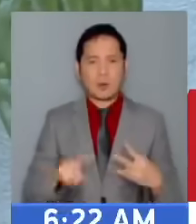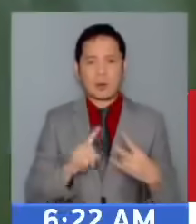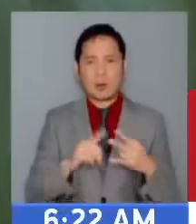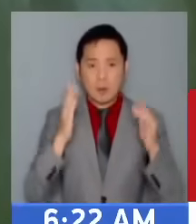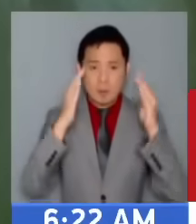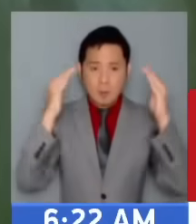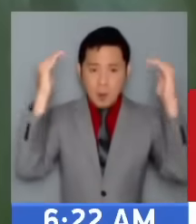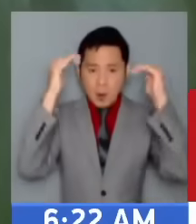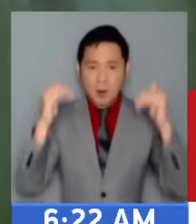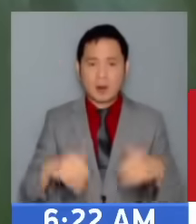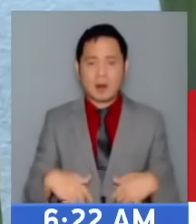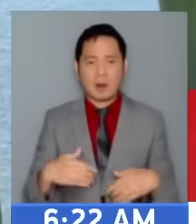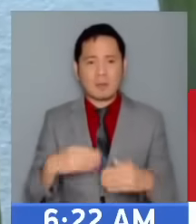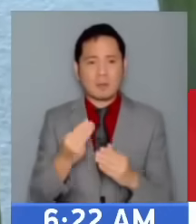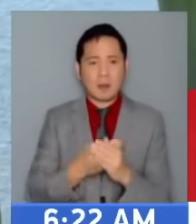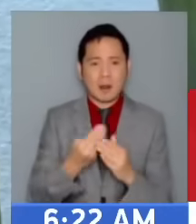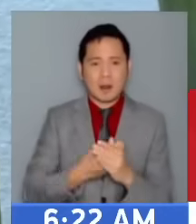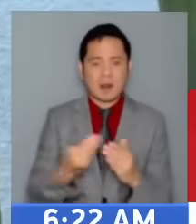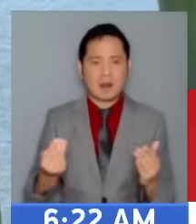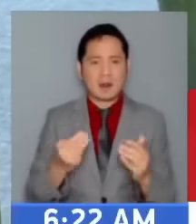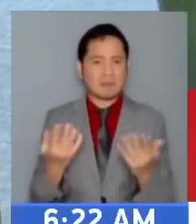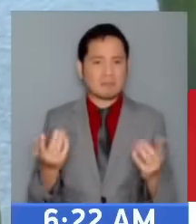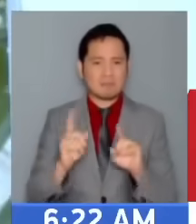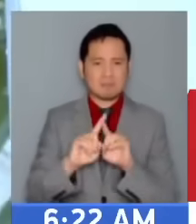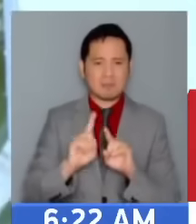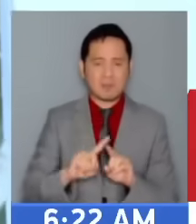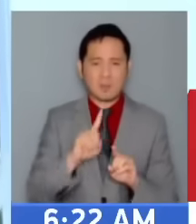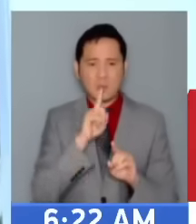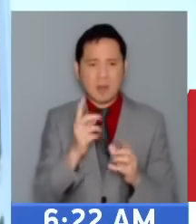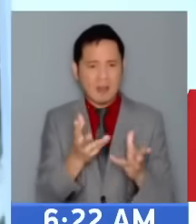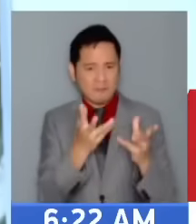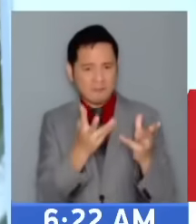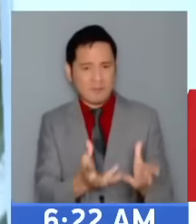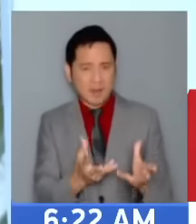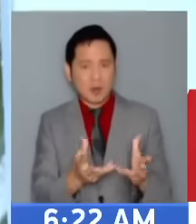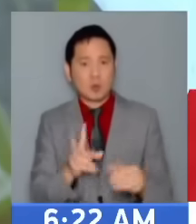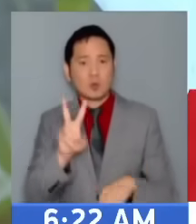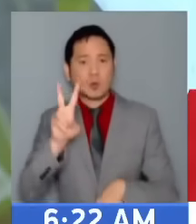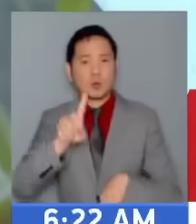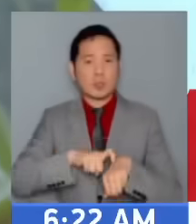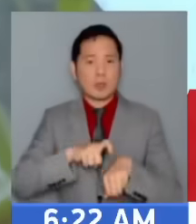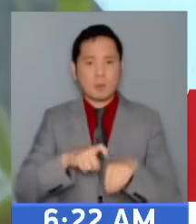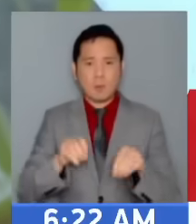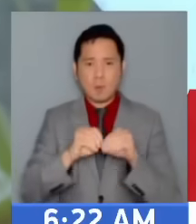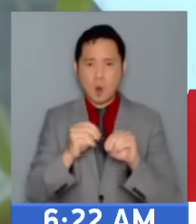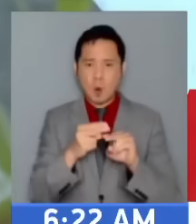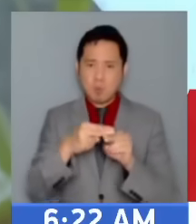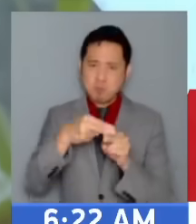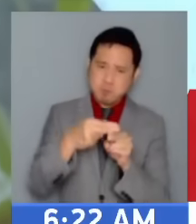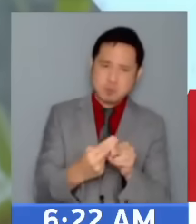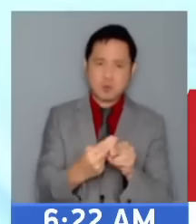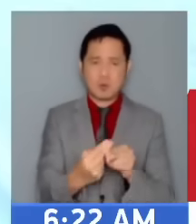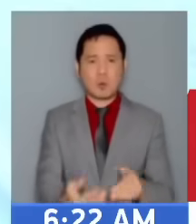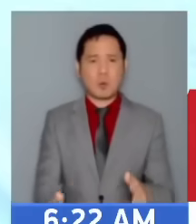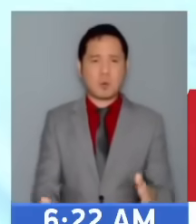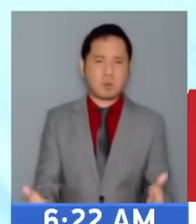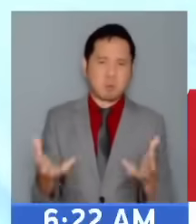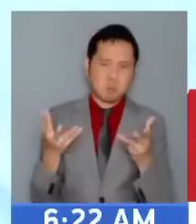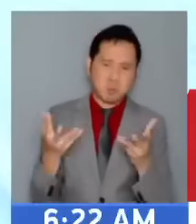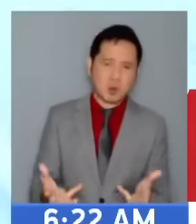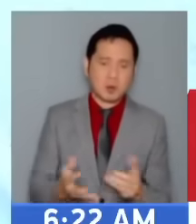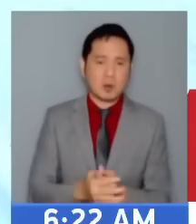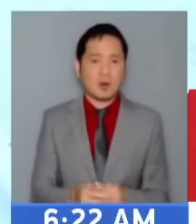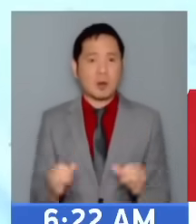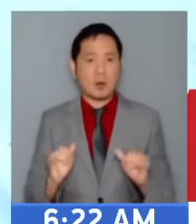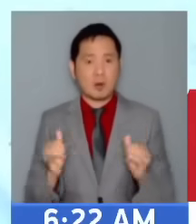na halos doble ang bigat sa normal na timbang at Syempre hindi magpapakababa malaki narian